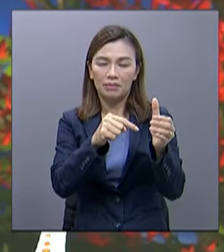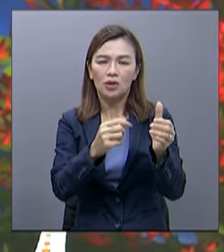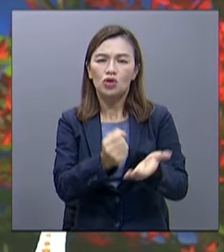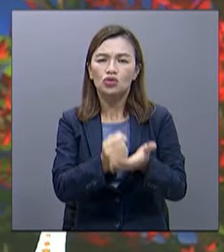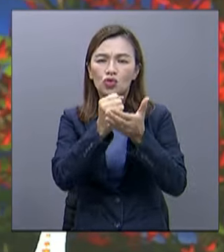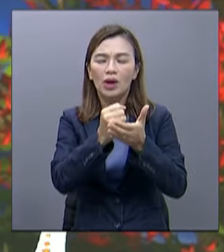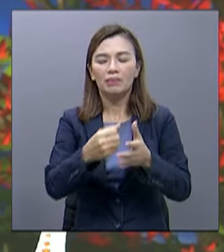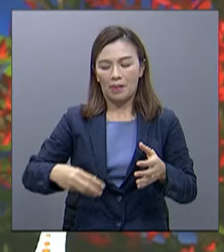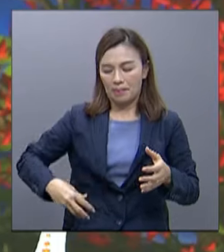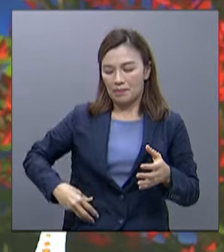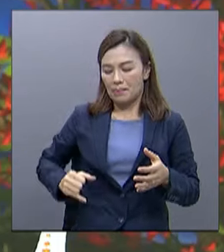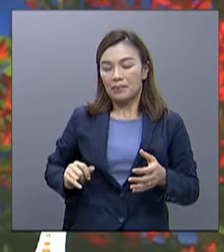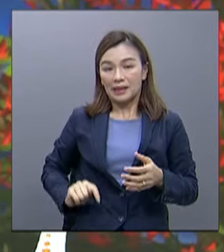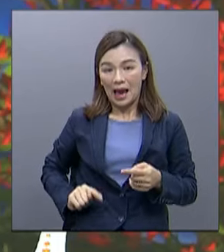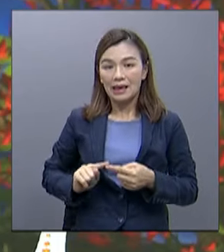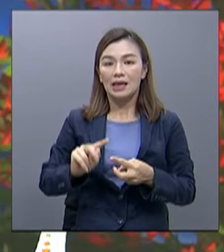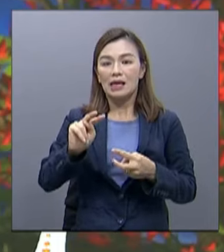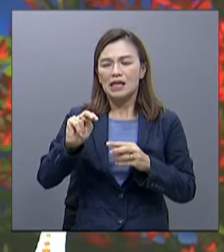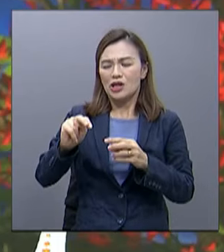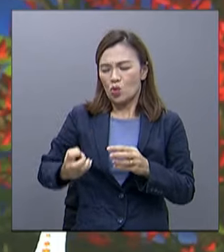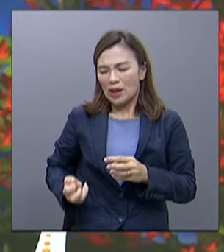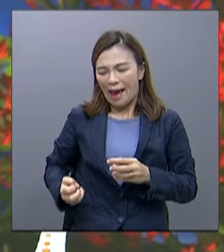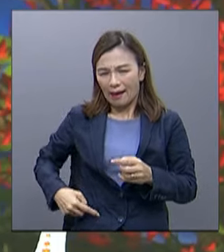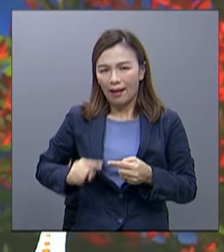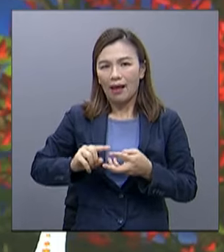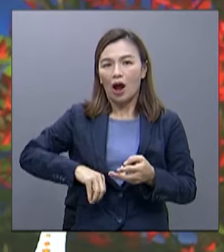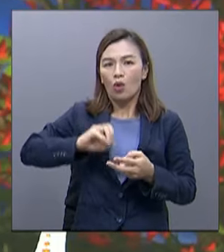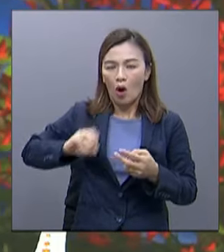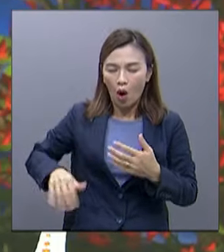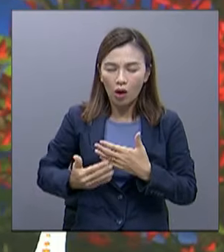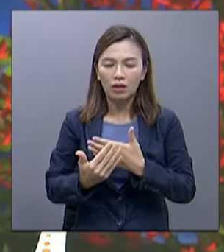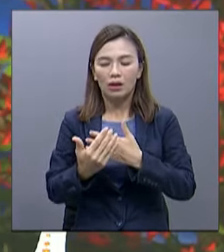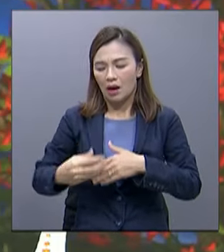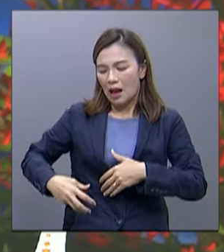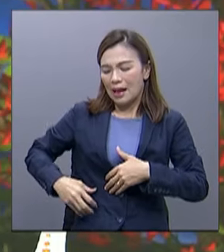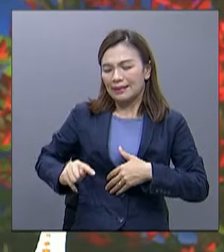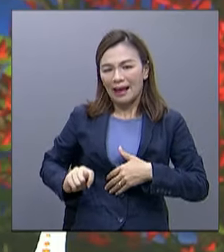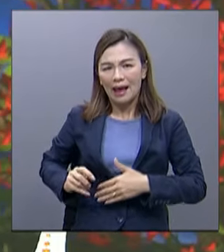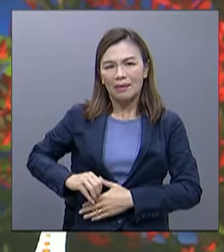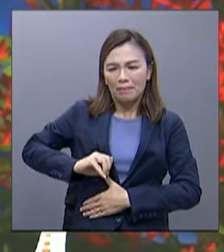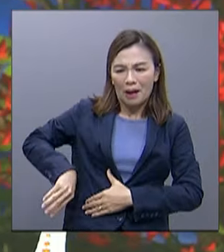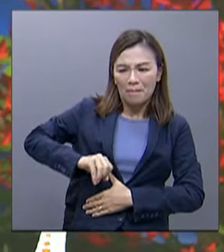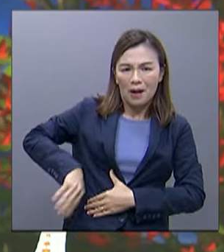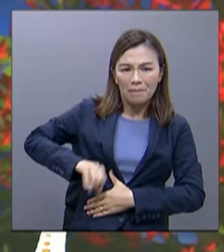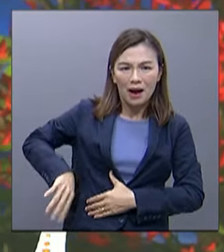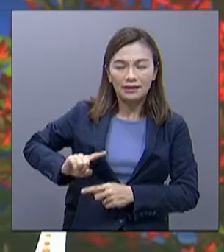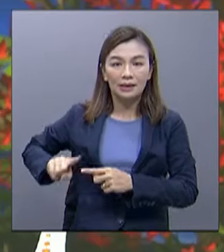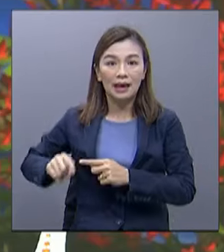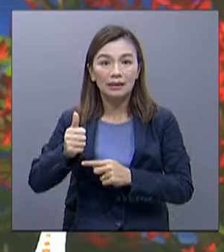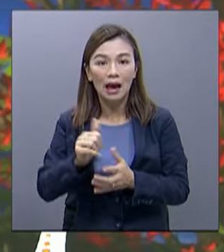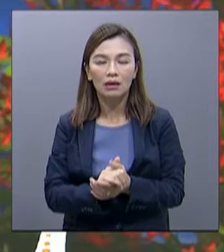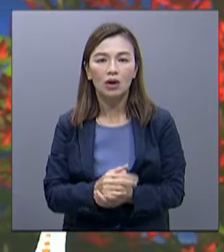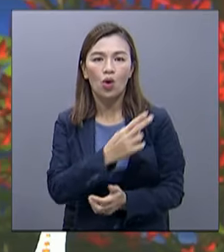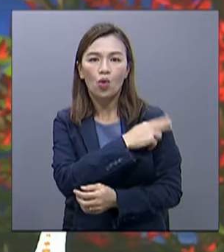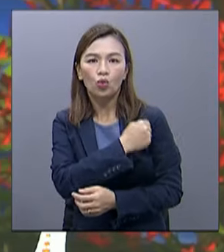ไตช่วยลดยูเรียในเลือดบำรุงไตขจัดสารพิษออกจากไตได้โอ้โหครอบจักรวาลขนาดนี้คุณหมอที่ต้องดูแลเรื่องโรคไต